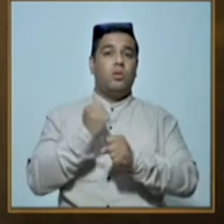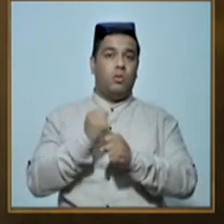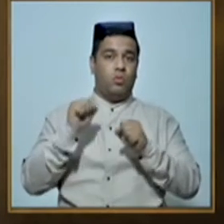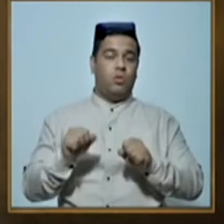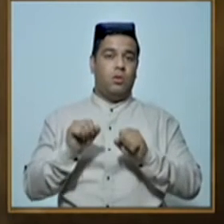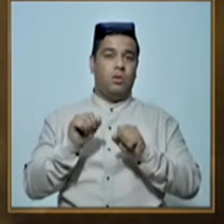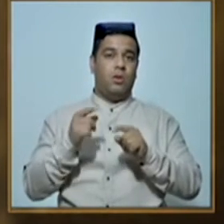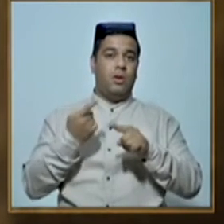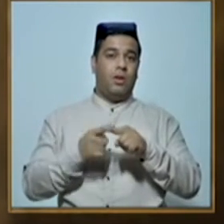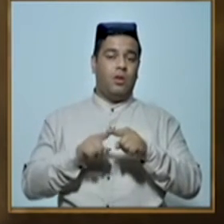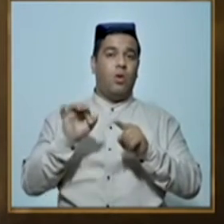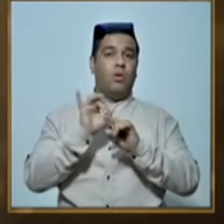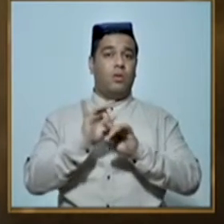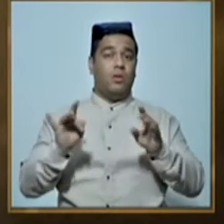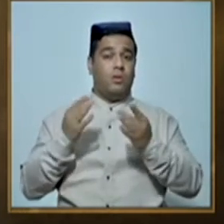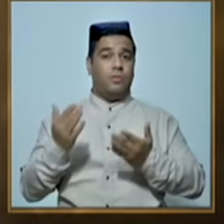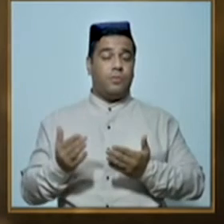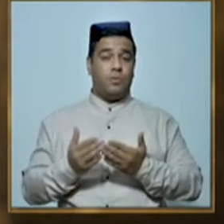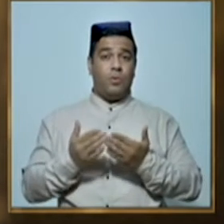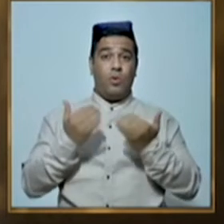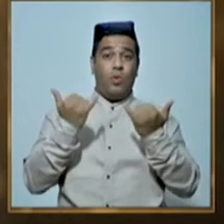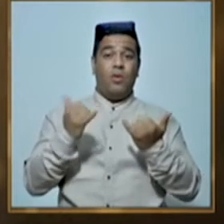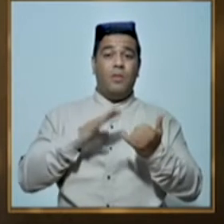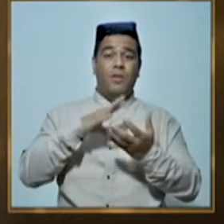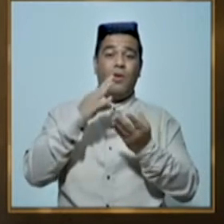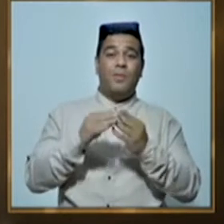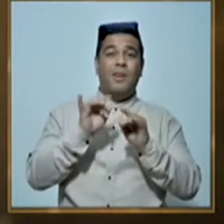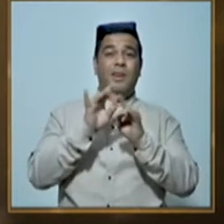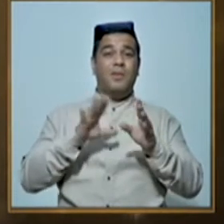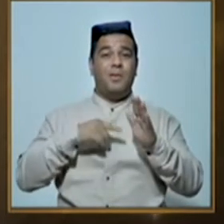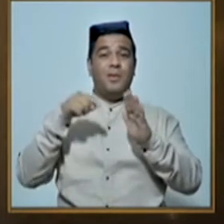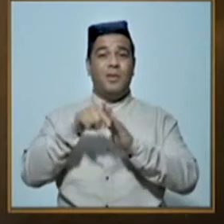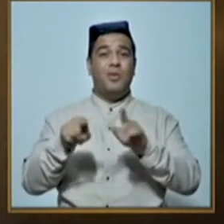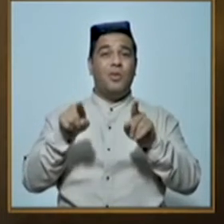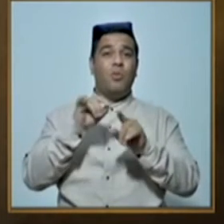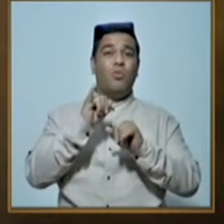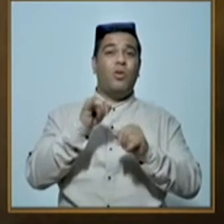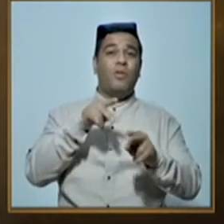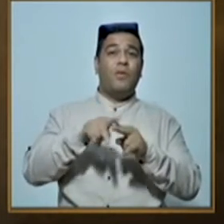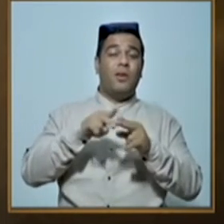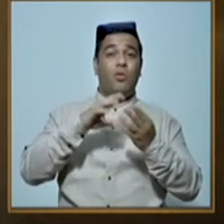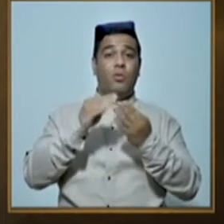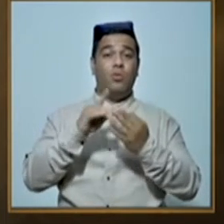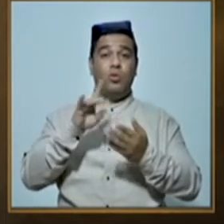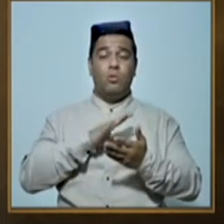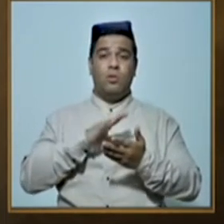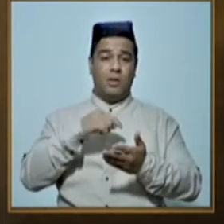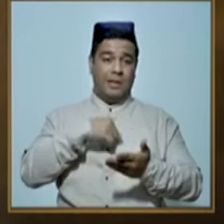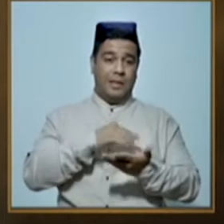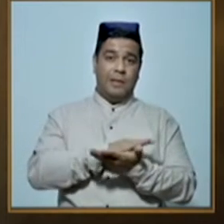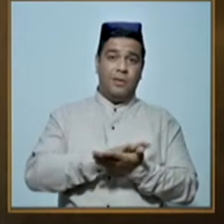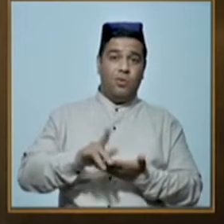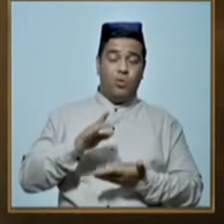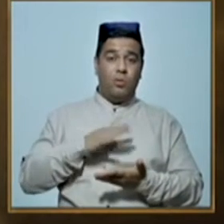ma'nosida. Ya'ni mana shu hozirgi aytib o'tilgan va shunga o'xshagan nuqsonlarni yo'qotish uchun, bu